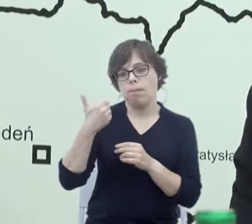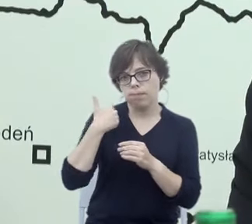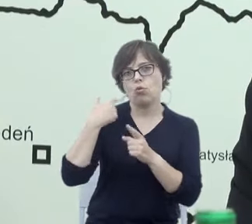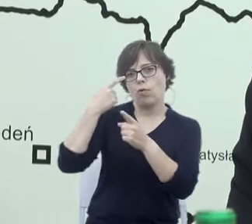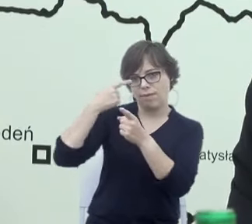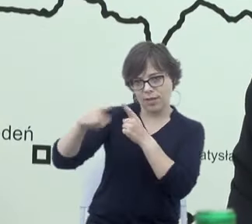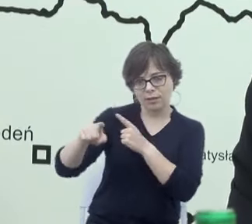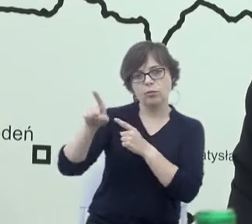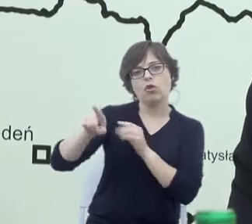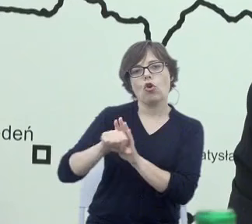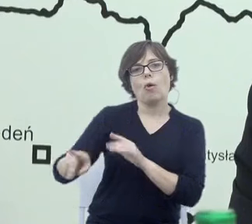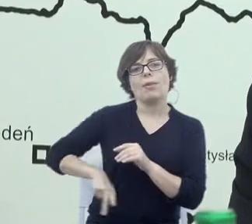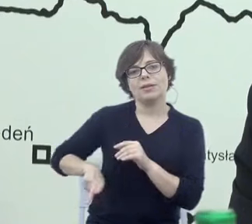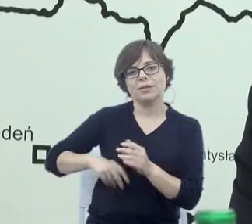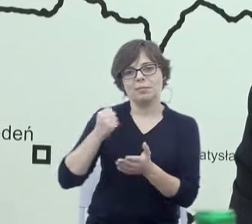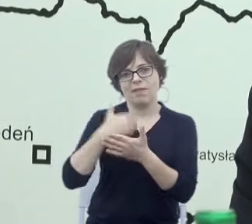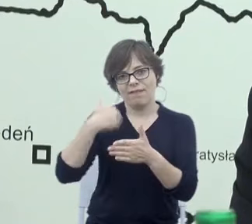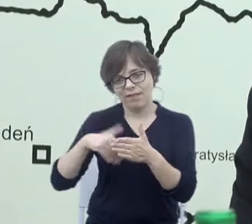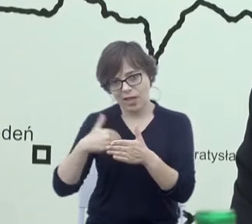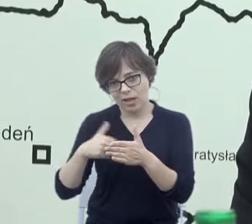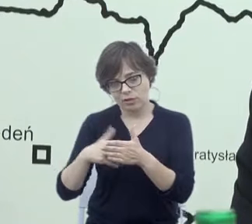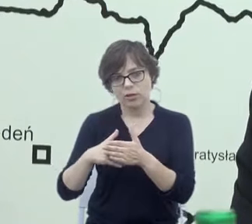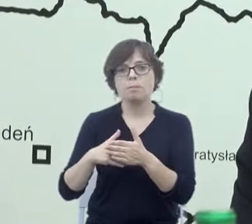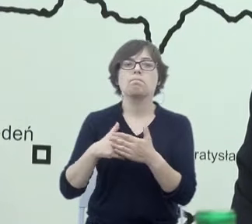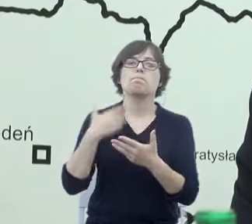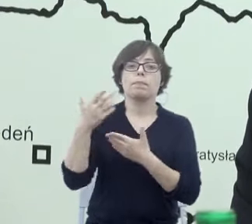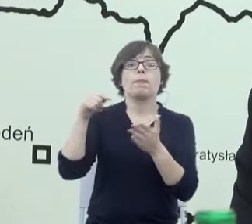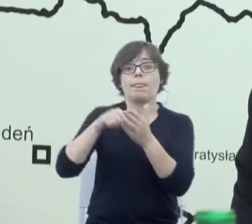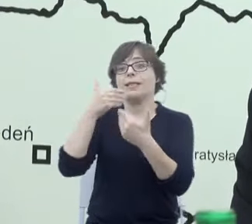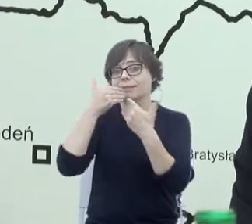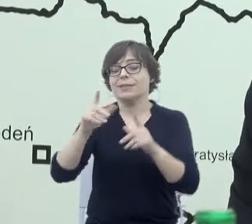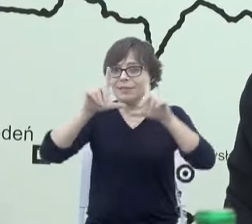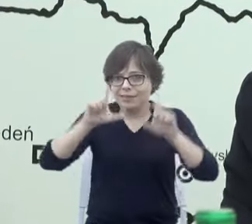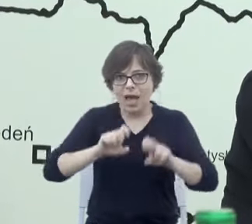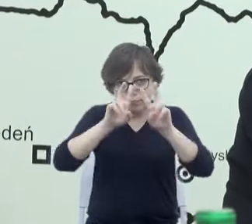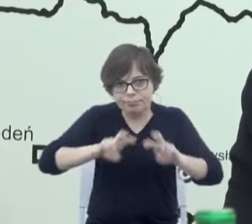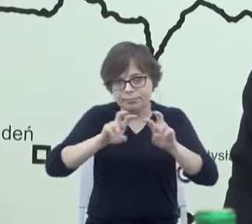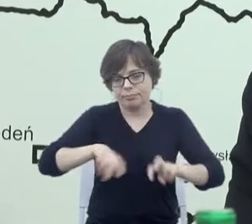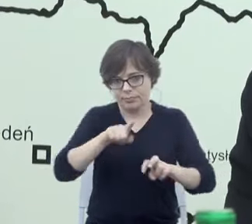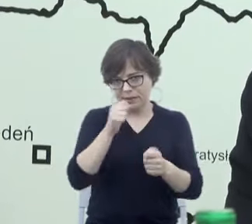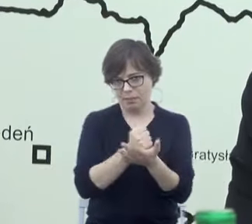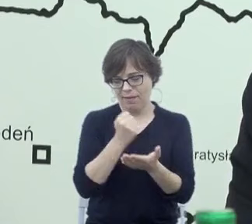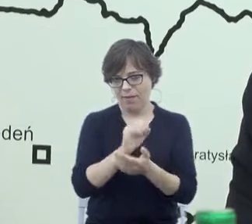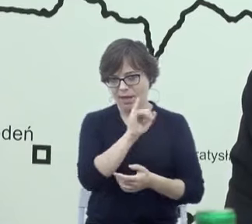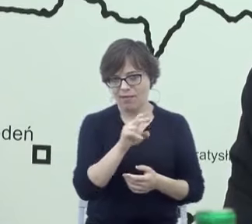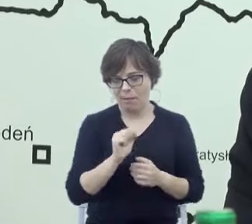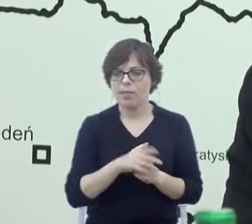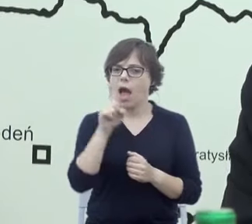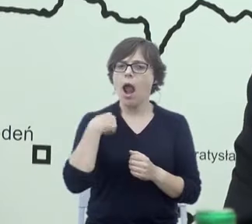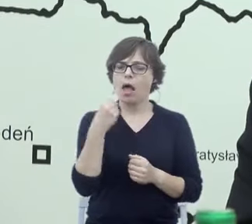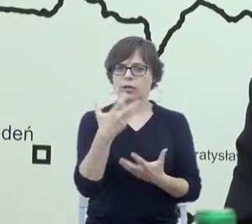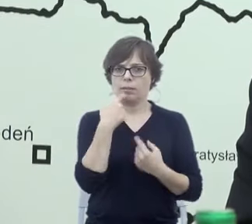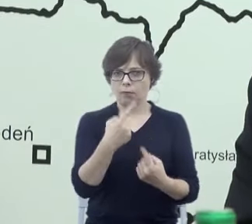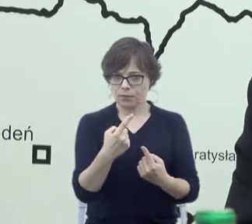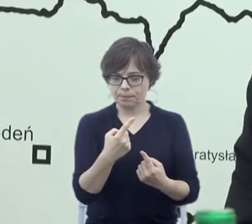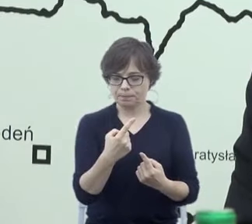wysłane do Ministerstwa Spraw Wewnętrznych i rozpoczęto w ten sposób dochodzenie. Tu dodam jeszcze jedno, zanim oddam głos. Władza